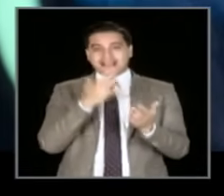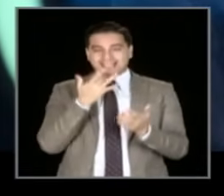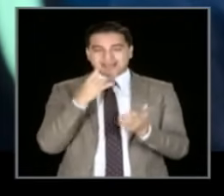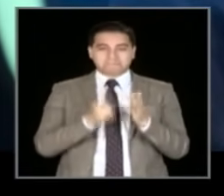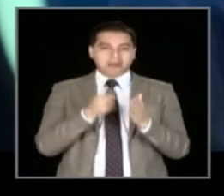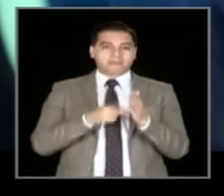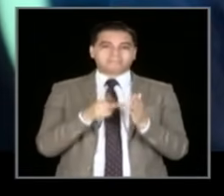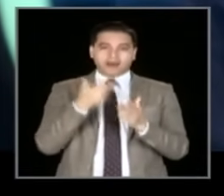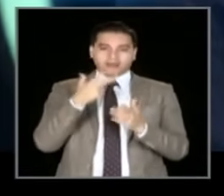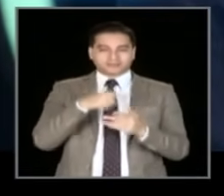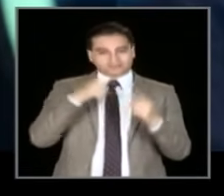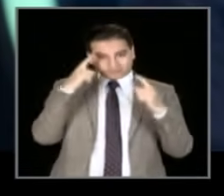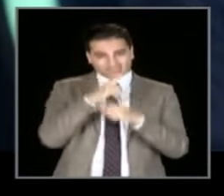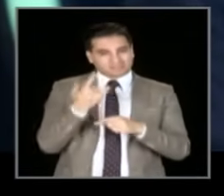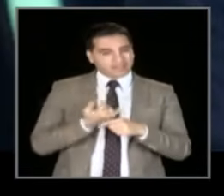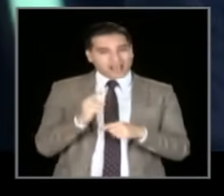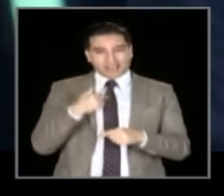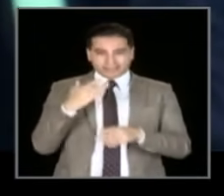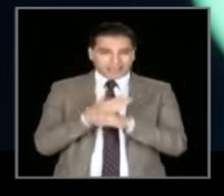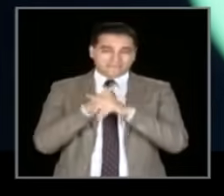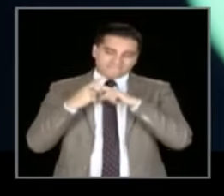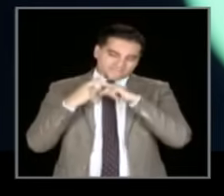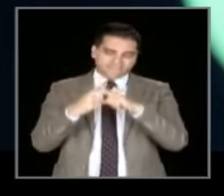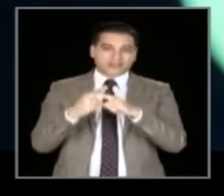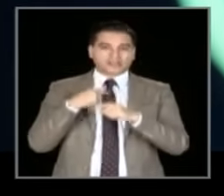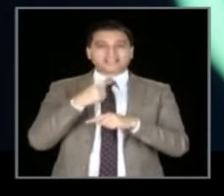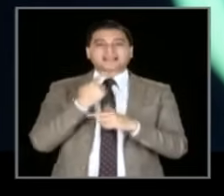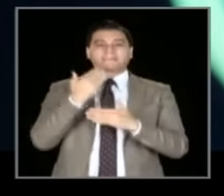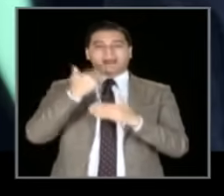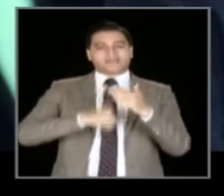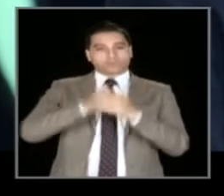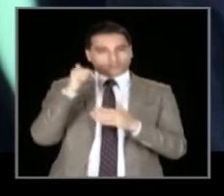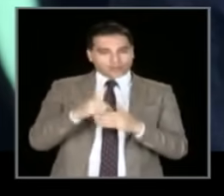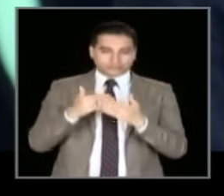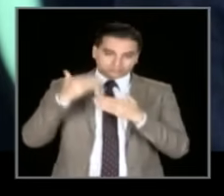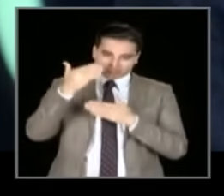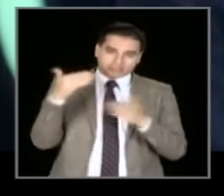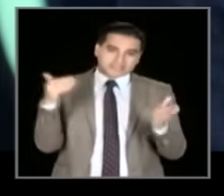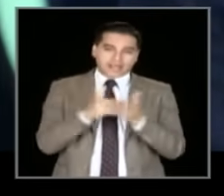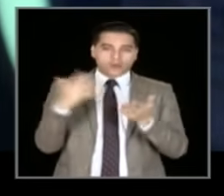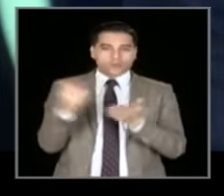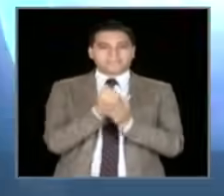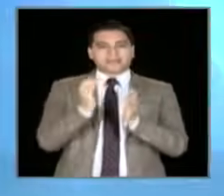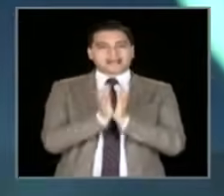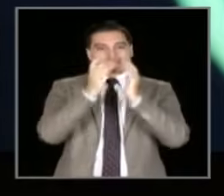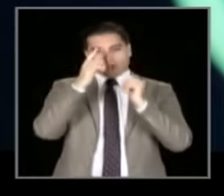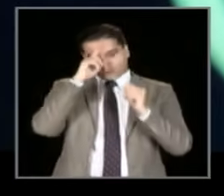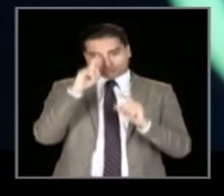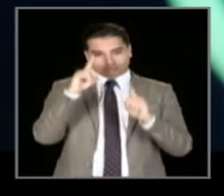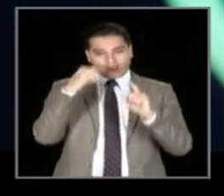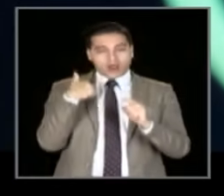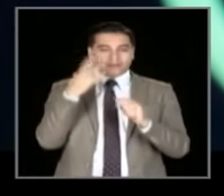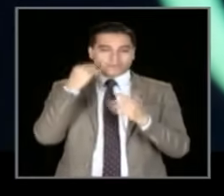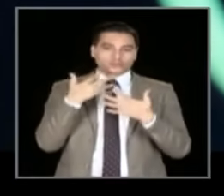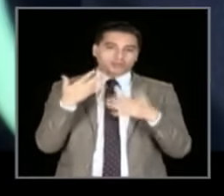كانش بالساهل، ده كان بعد تعب ومجهود كبير جدا من كل الفريق، فأمل إن احنا نفوز في ماتش النهاردة ونوصل فاينل ونحقق كاس المركز الأول. مبسوط